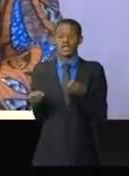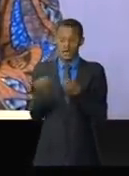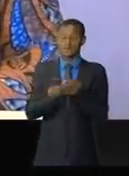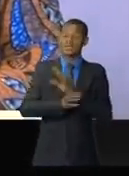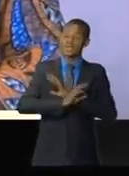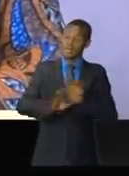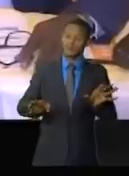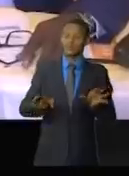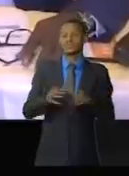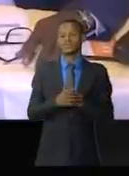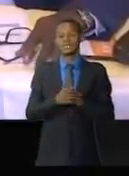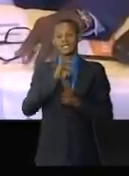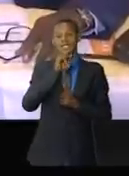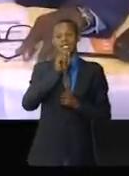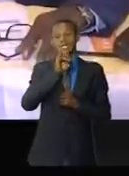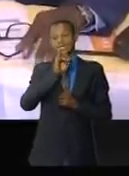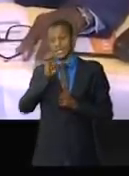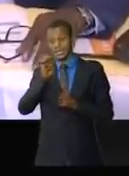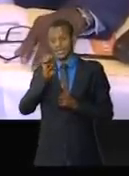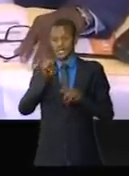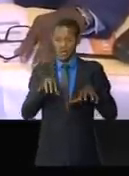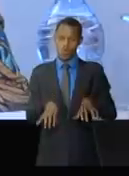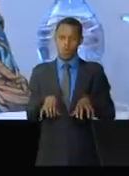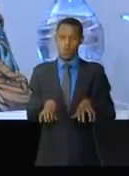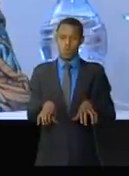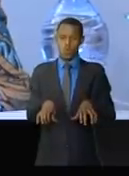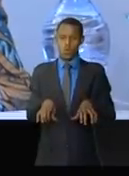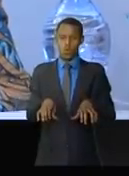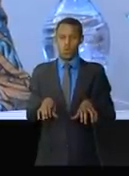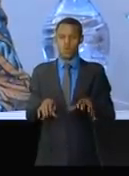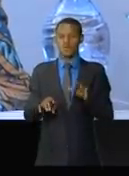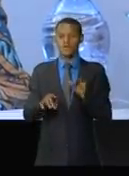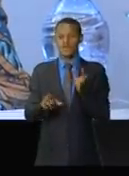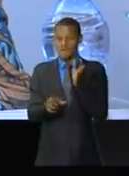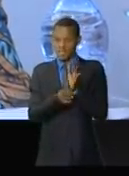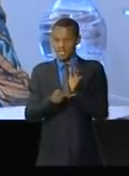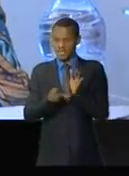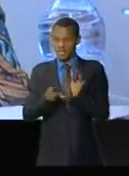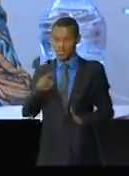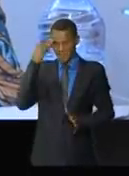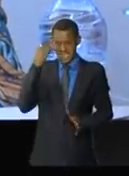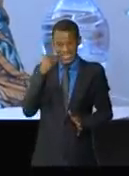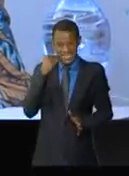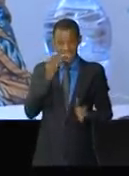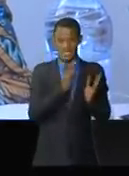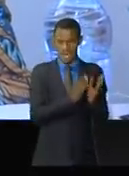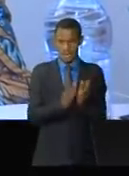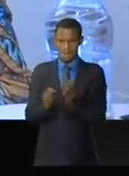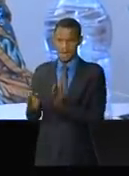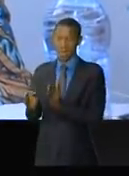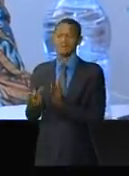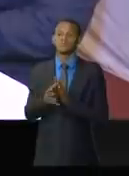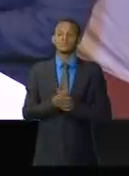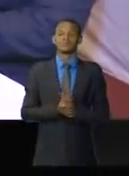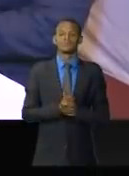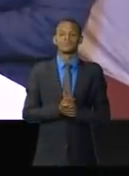l'ITIE RDC. C'est la vice-première ministre, ministre du plan Élisée Mounembwe, qui a lancé ses travaux sur l'analyse institutionnelle